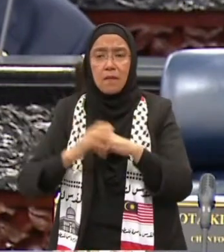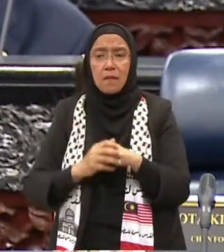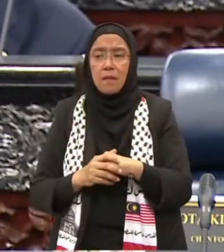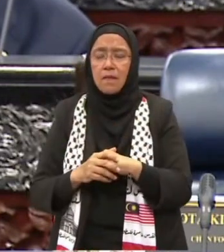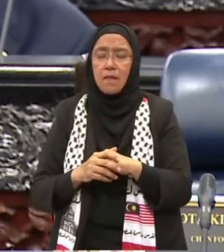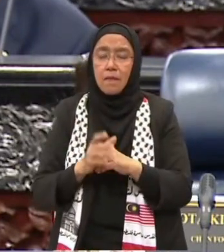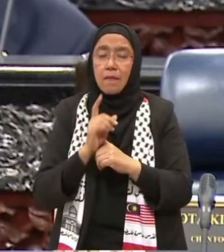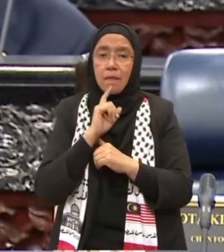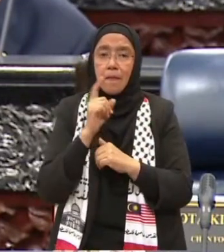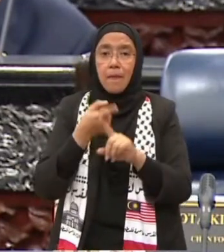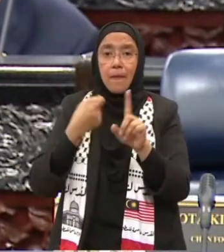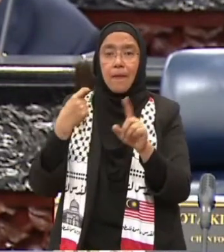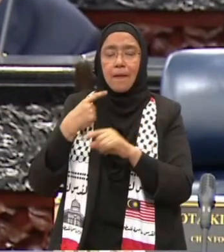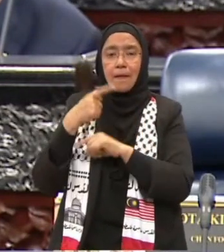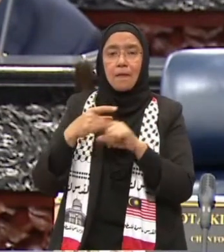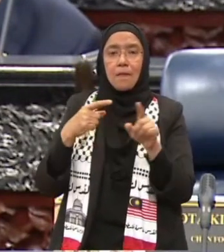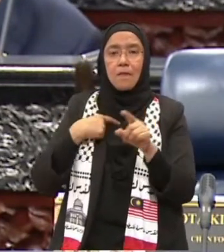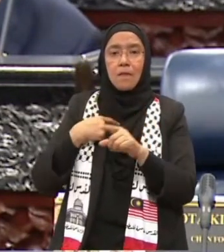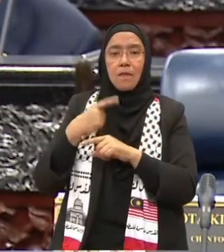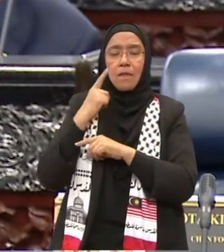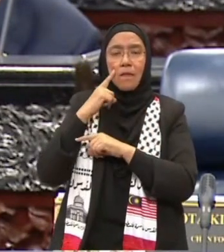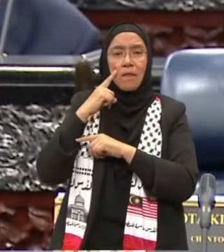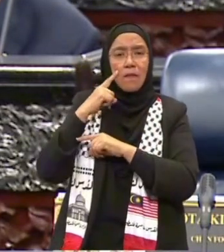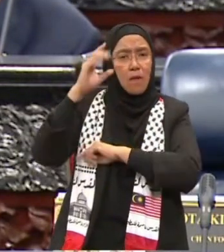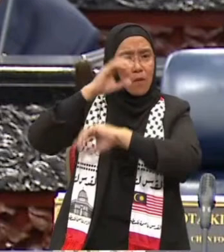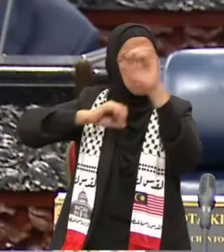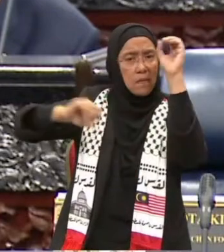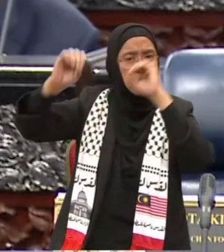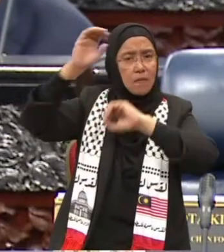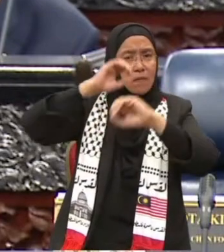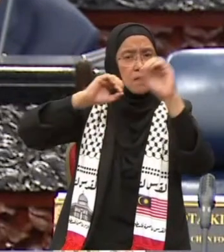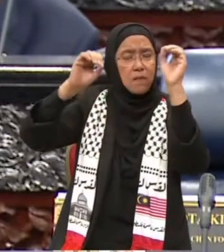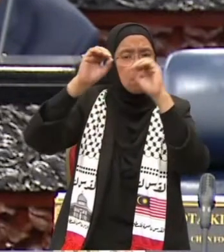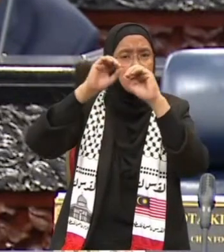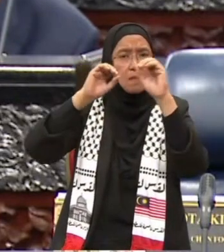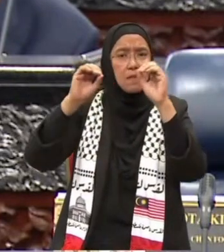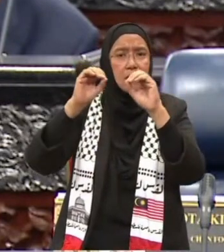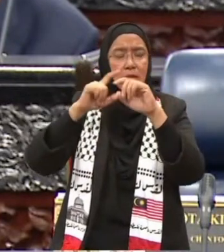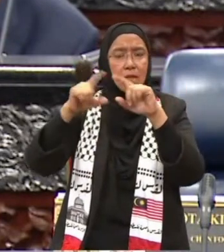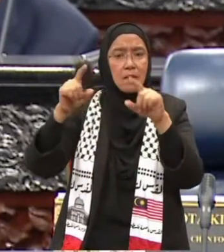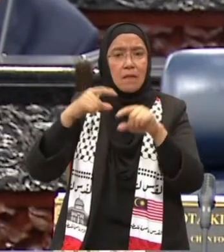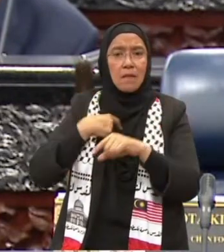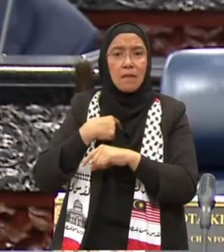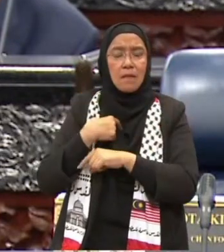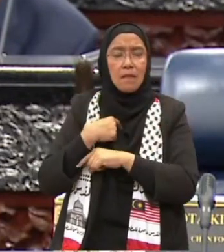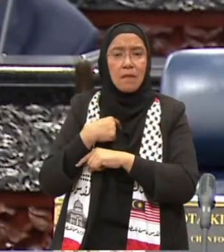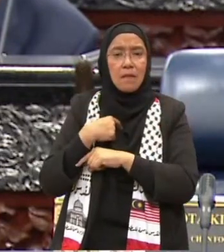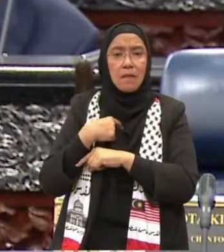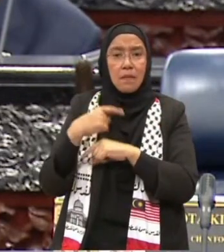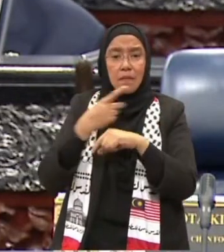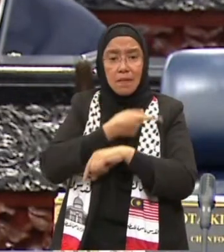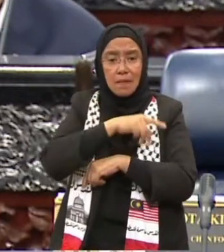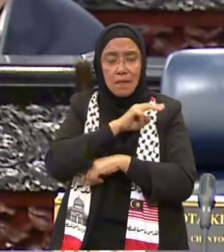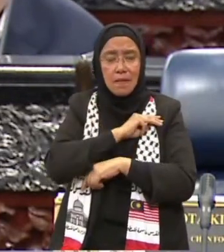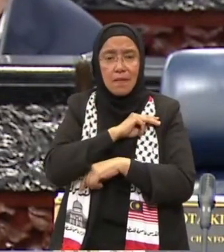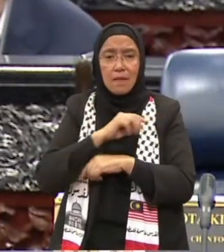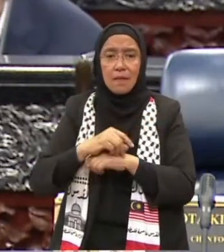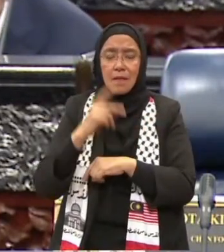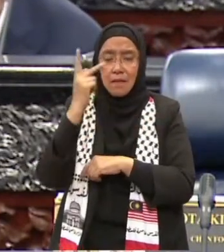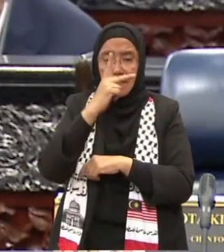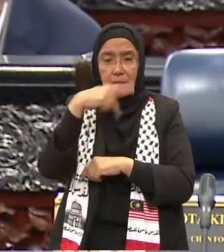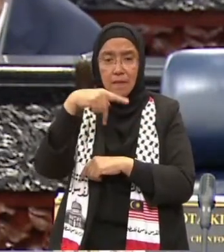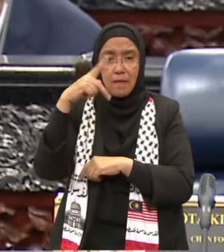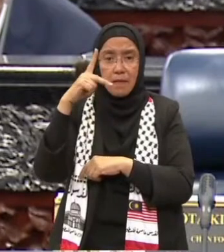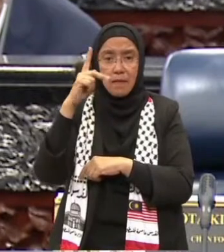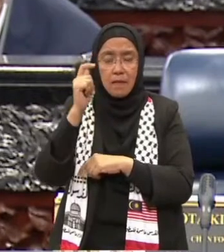yang kita hadapi di bawah industri perumahan, malah di bawah KPKT sendiri, maklumat data perumahan itu tidak